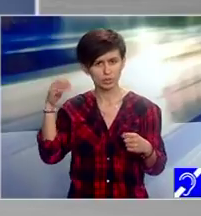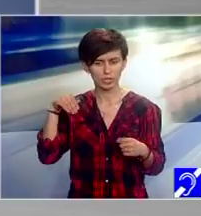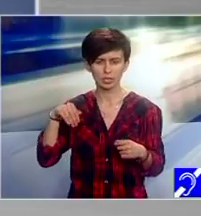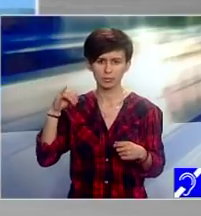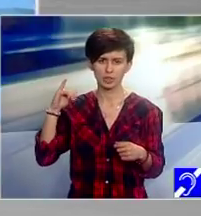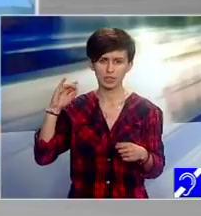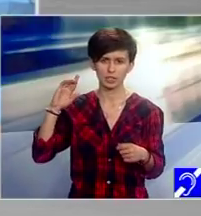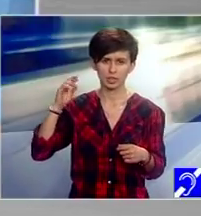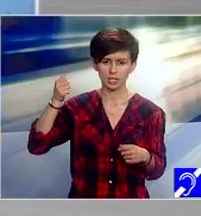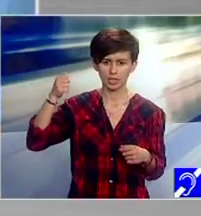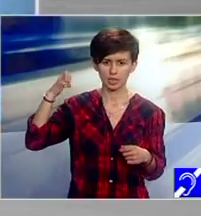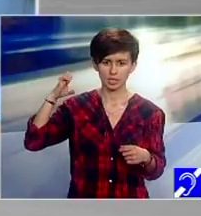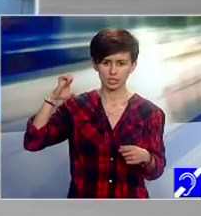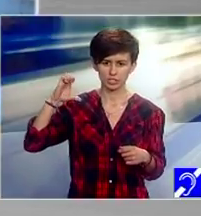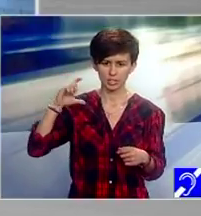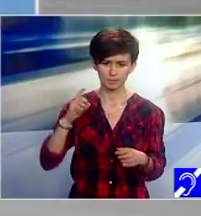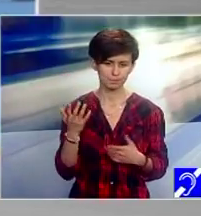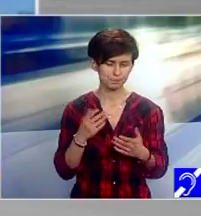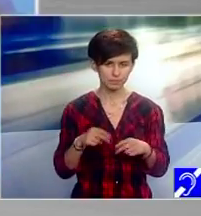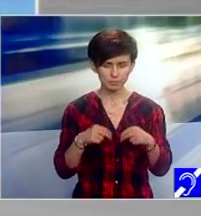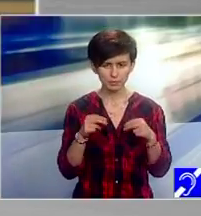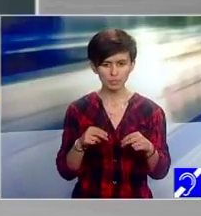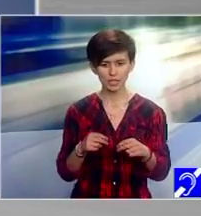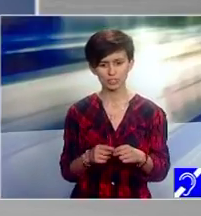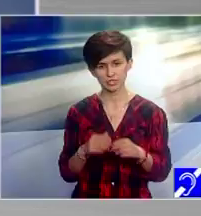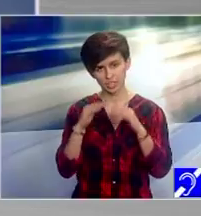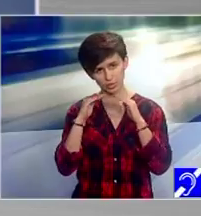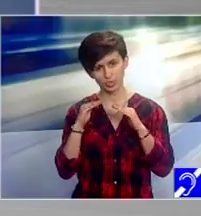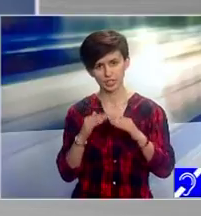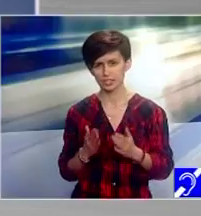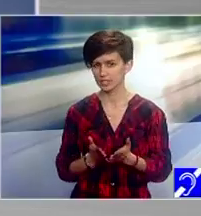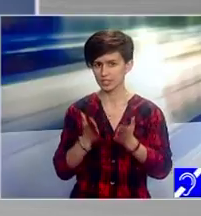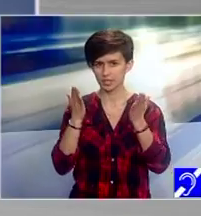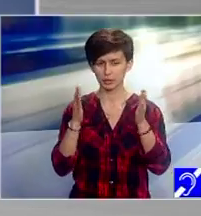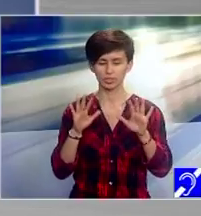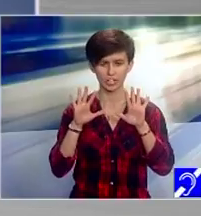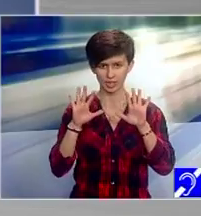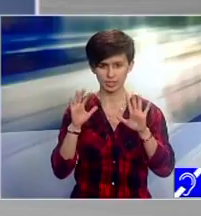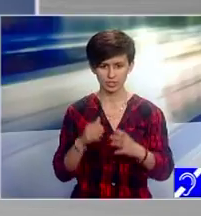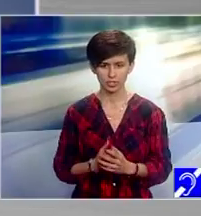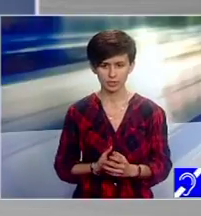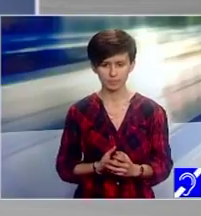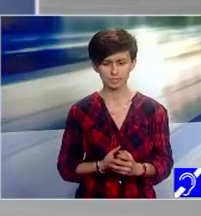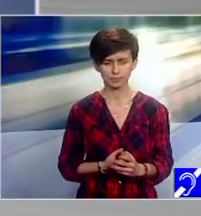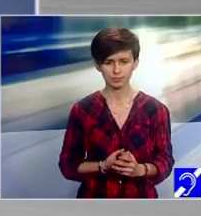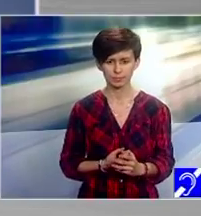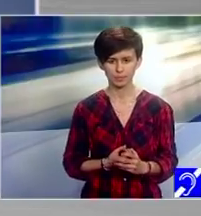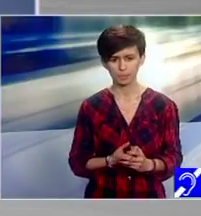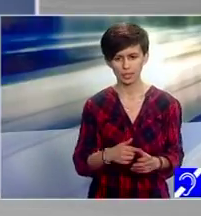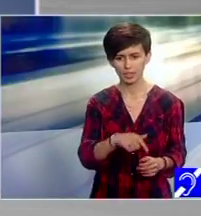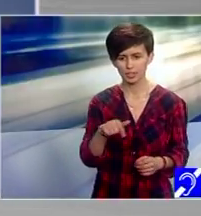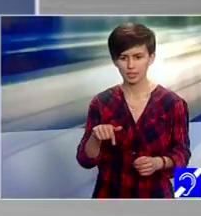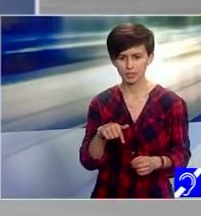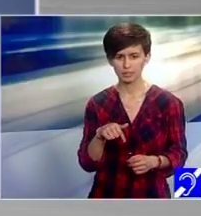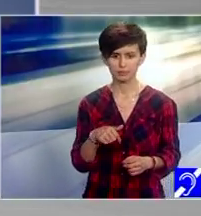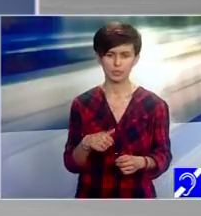Și care, cum spuneam puțin mai devreme, a ajuns la o ediție aniversară. Da, este ediția a 10-a deja. Astăzi am venit